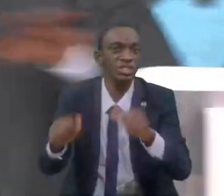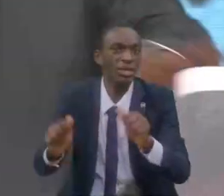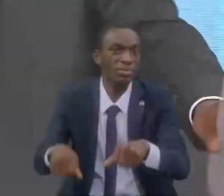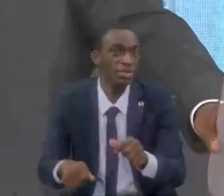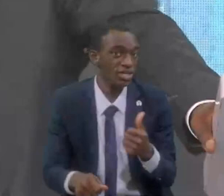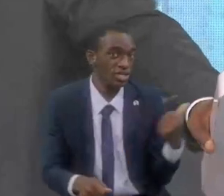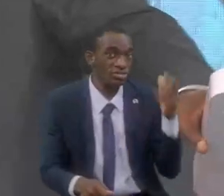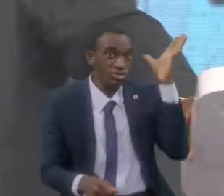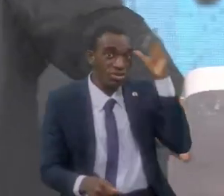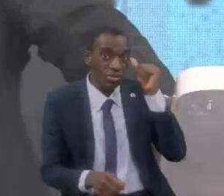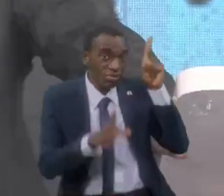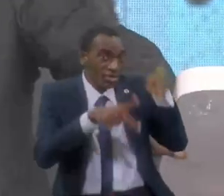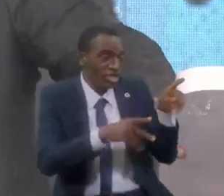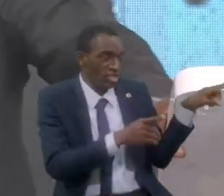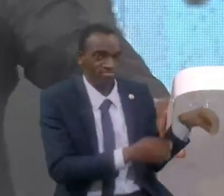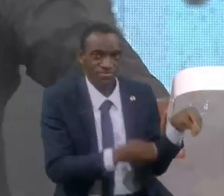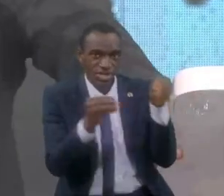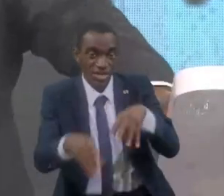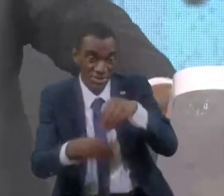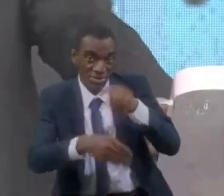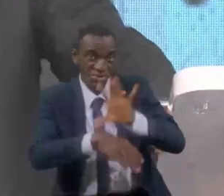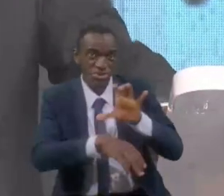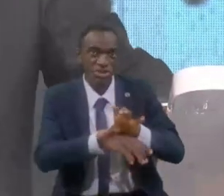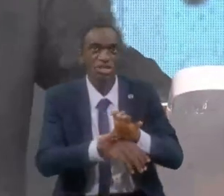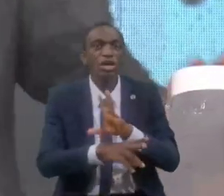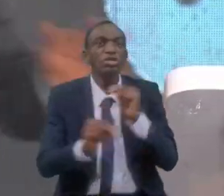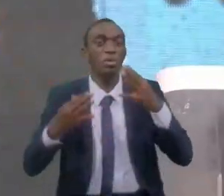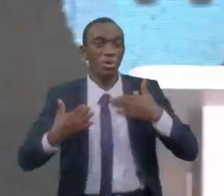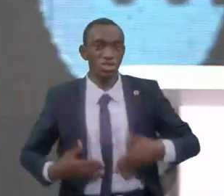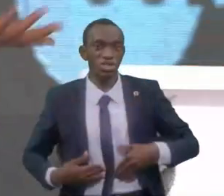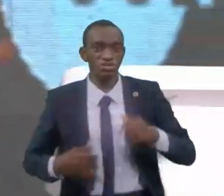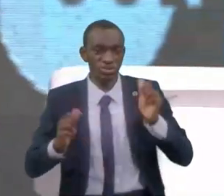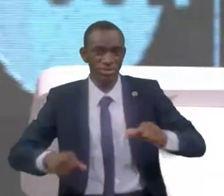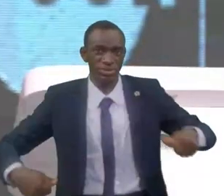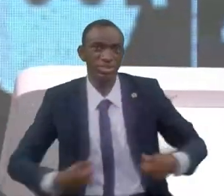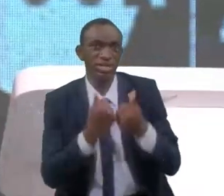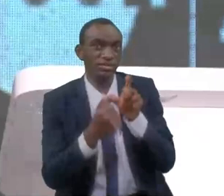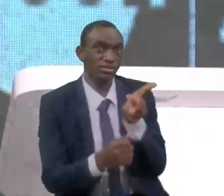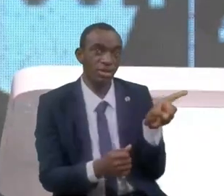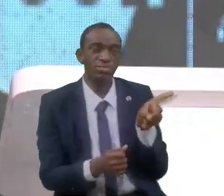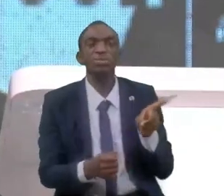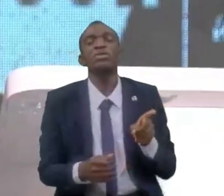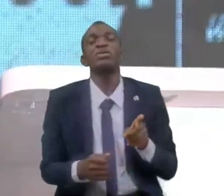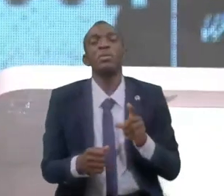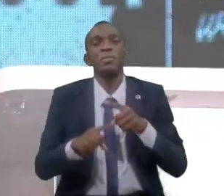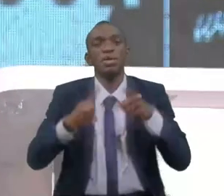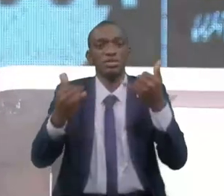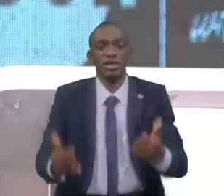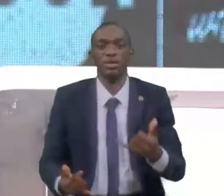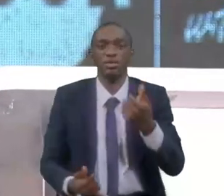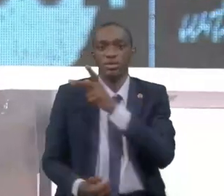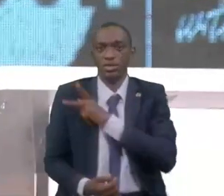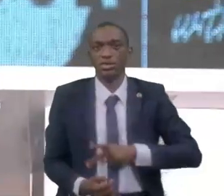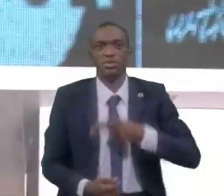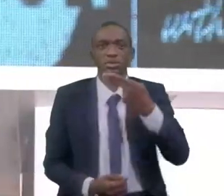non-enseignable, ils confient. Et personne ne peut les défier. Mais Ézéchias vient. Et